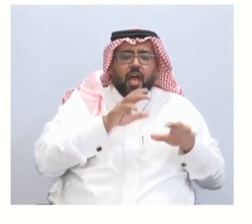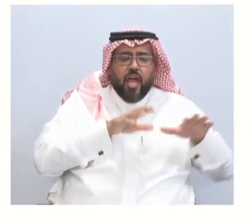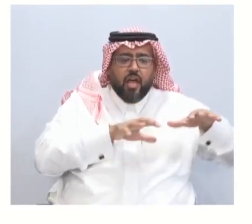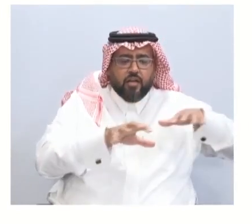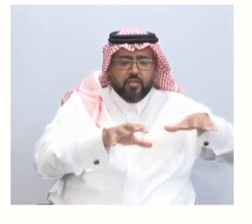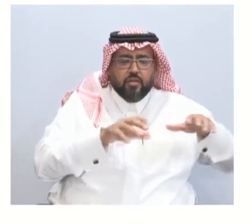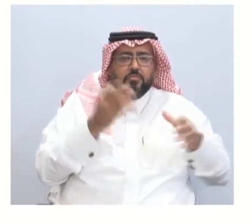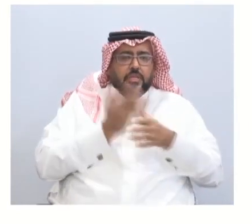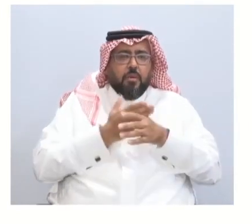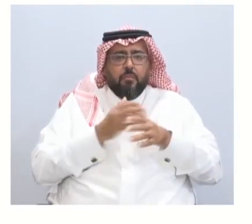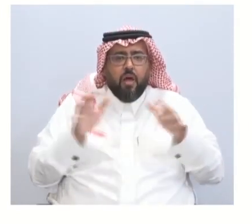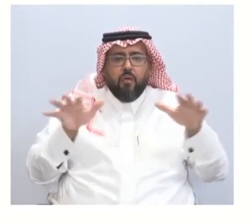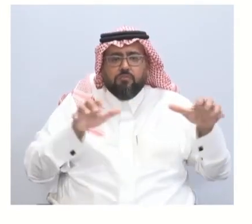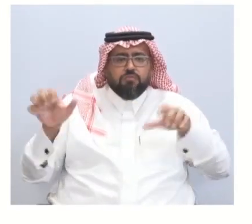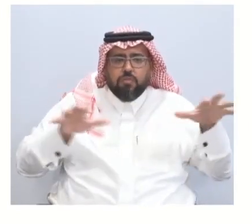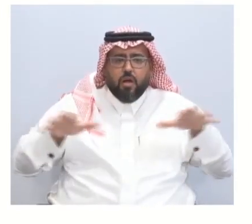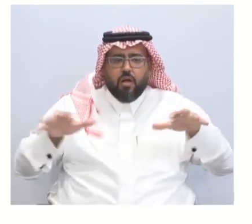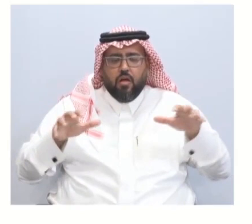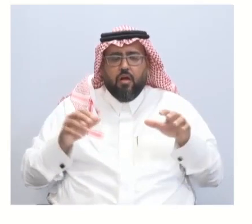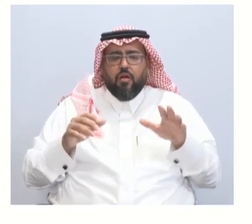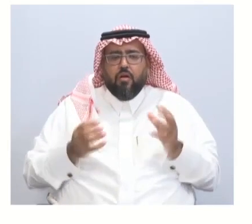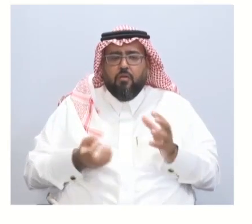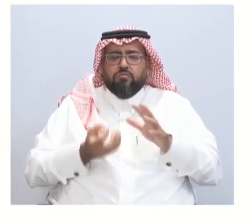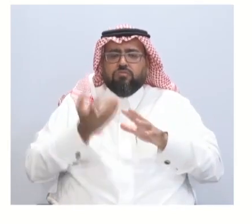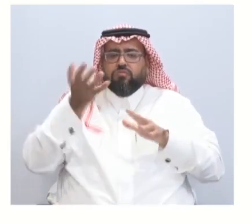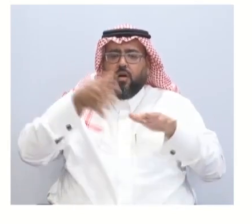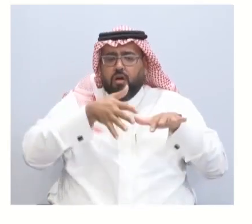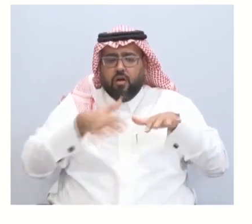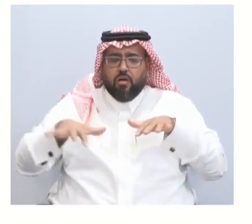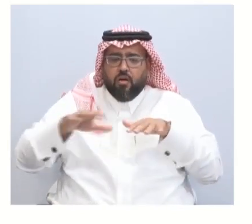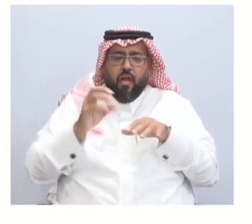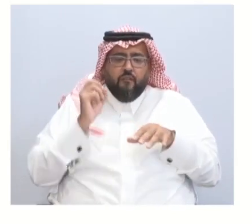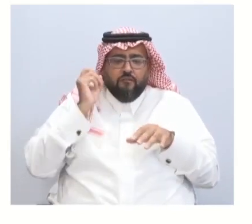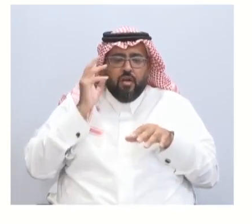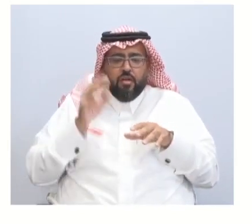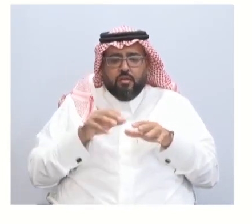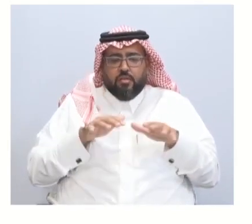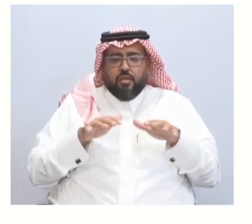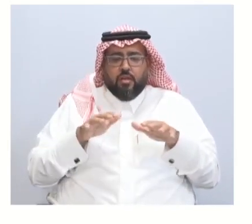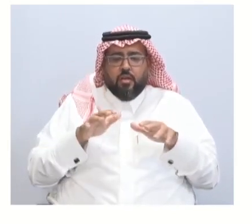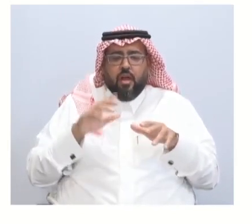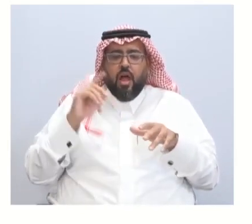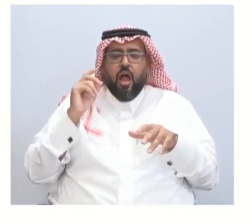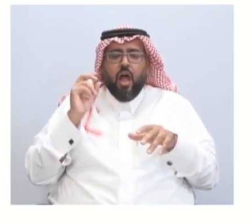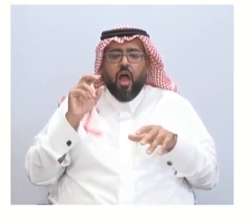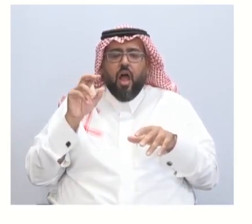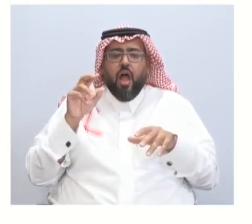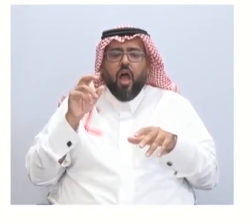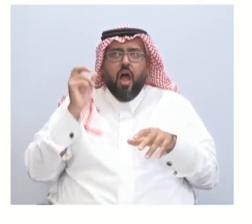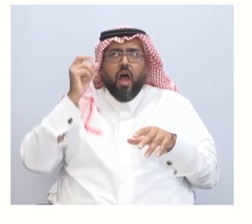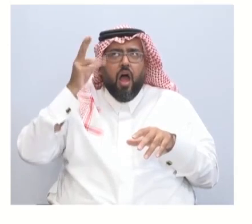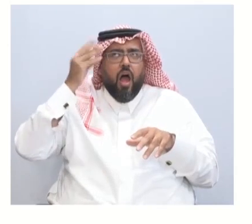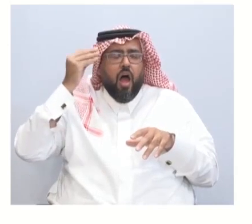والفيضانات بعد ذلك تطرقنا الى بانه اول من اقترح فكره حركه القارات العالم الالماني الفريد